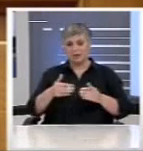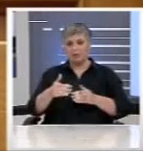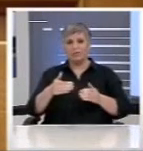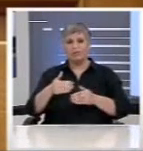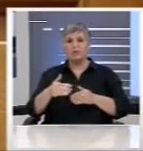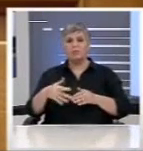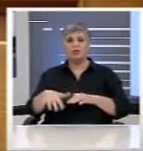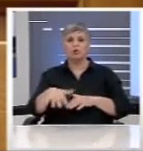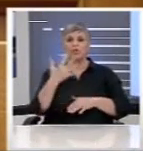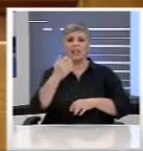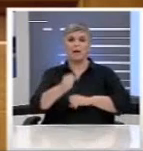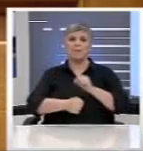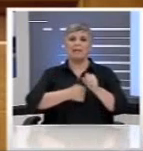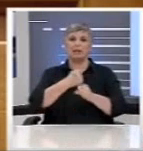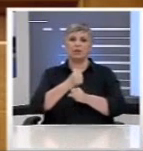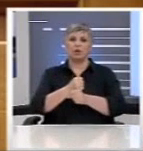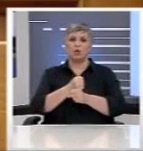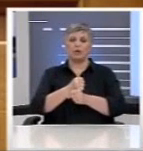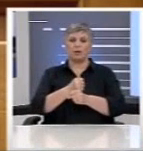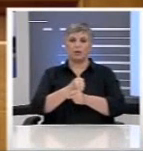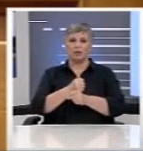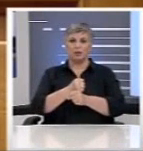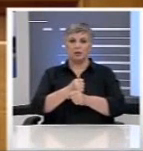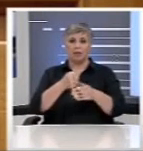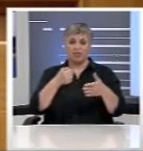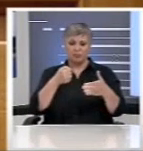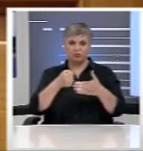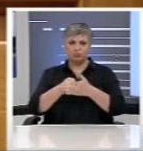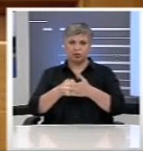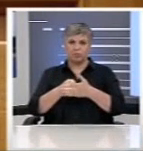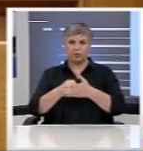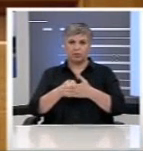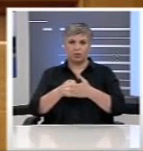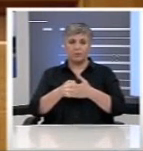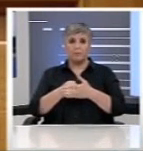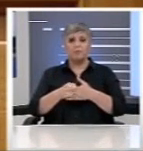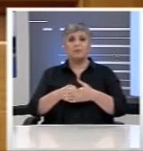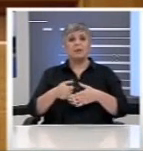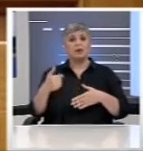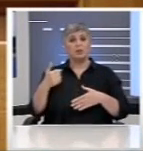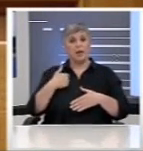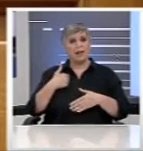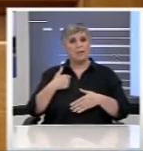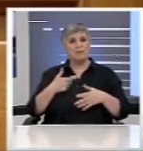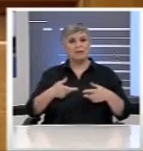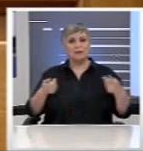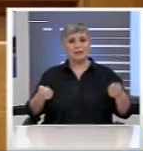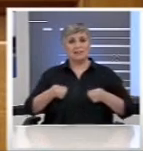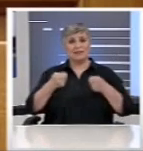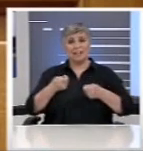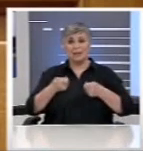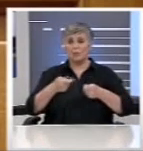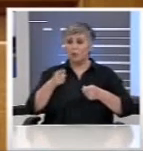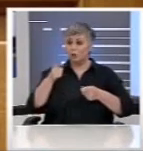επιμήκυνση και ότι σε κάθε περίπτωση κάνουμε τους εταίρους μας